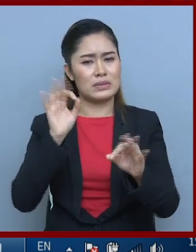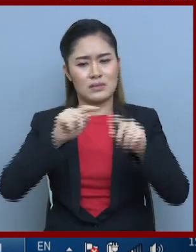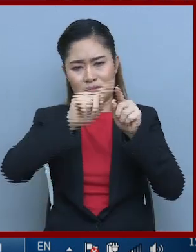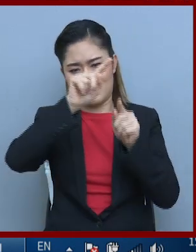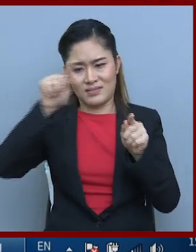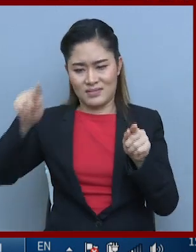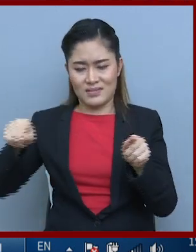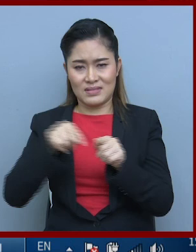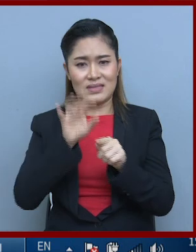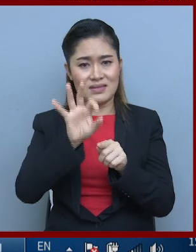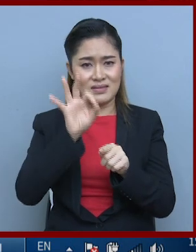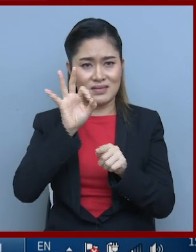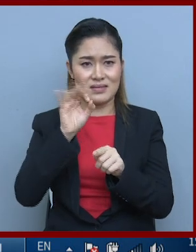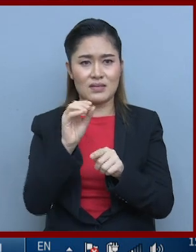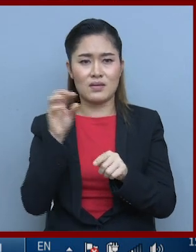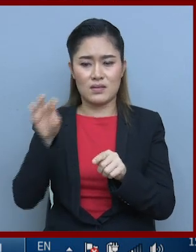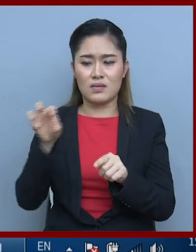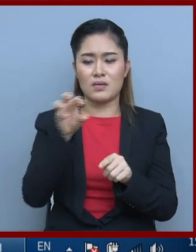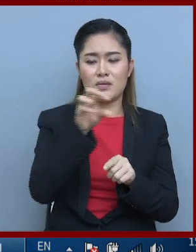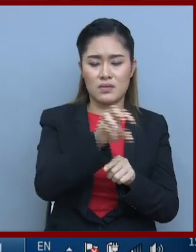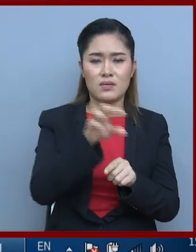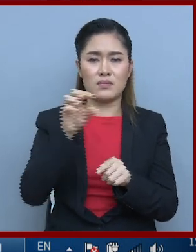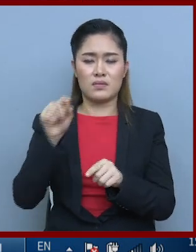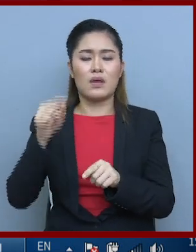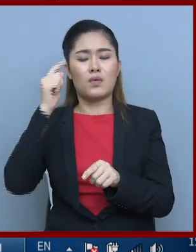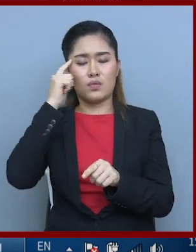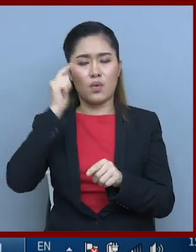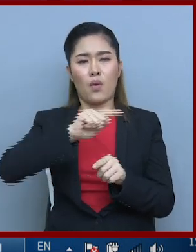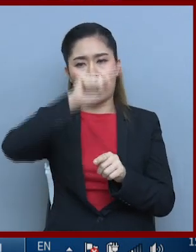ก่อนแล้วค่อยเป็นยังไงครับวางจะได้รู้ว่า